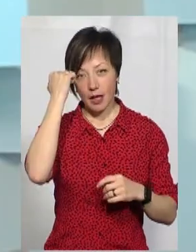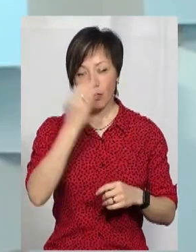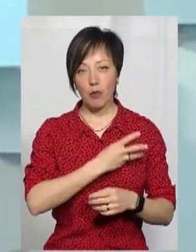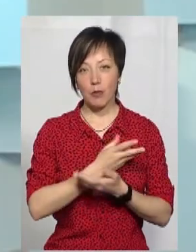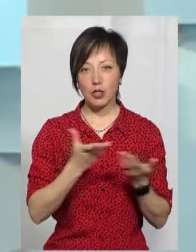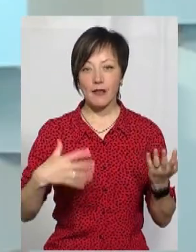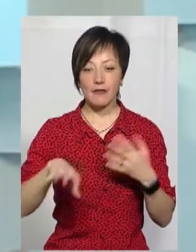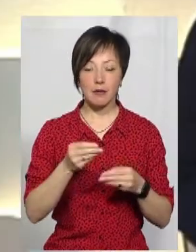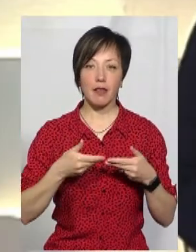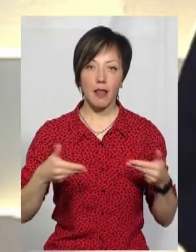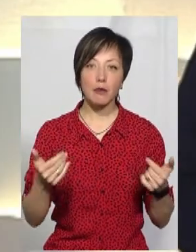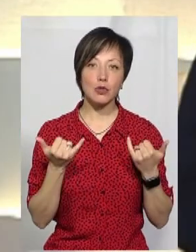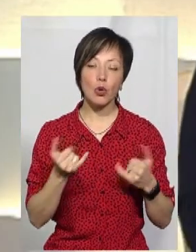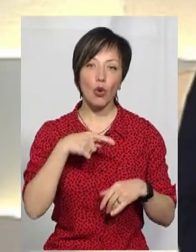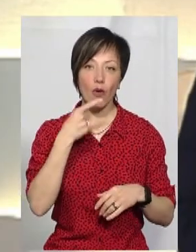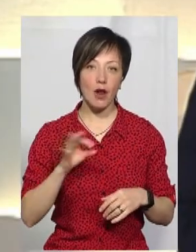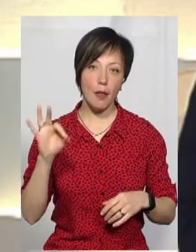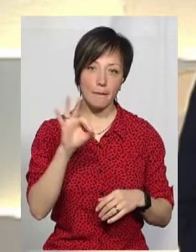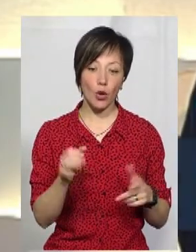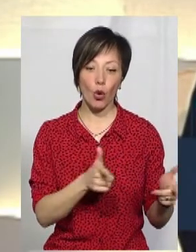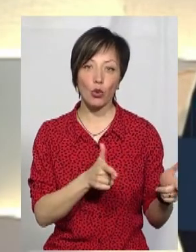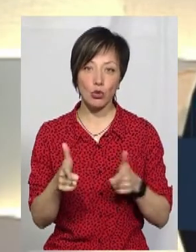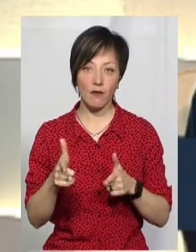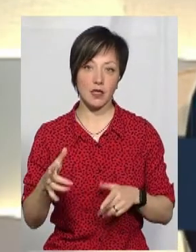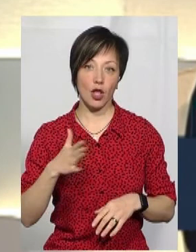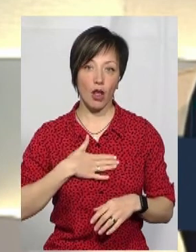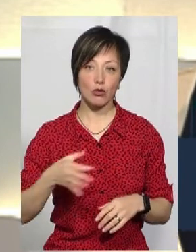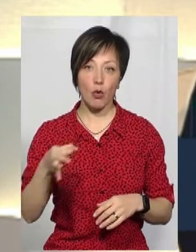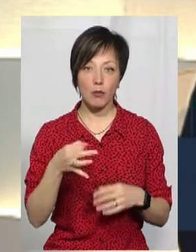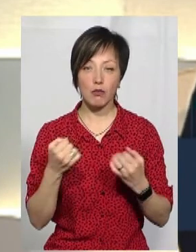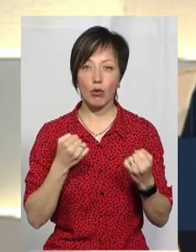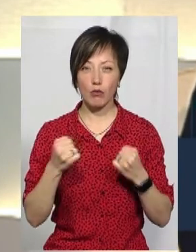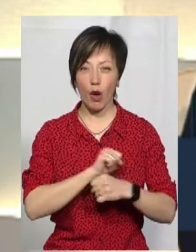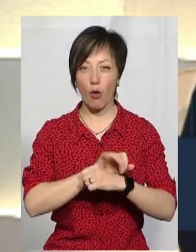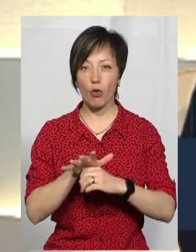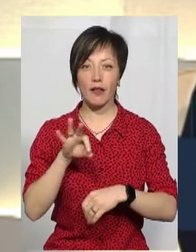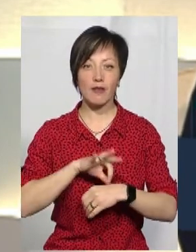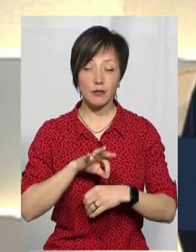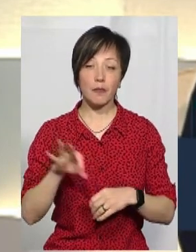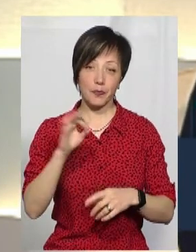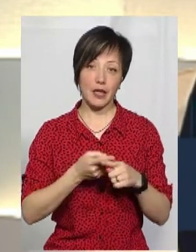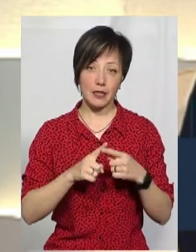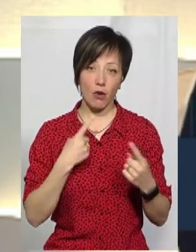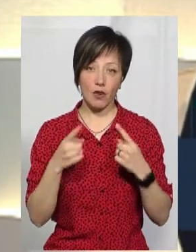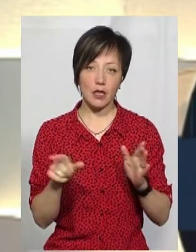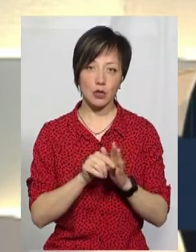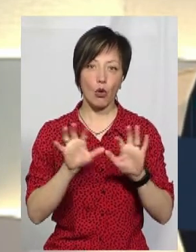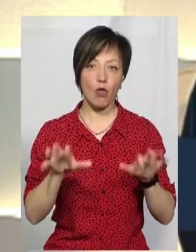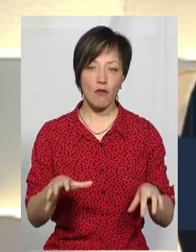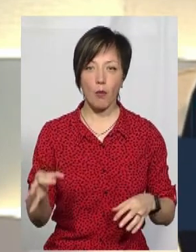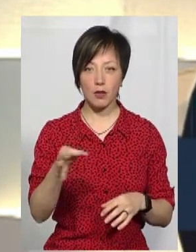побажання усім нам. Ми сьогодні говорили про готовність області до боротьби з коронавірусом. Про це ми говорили з